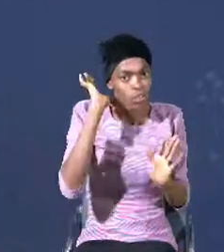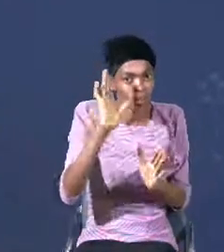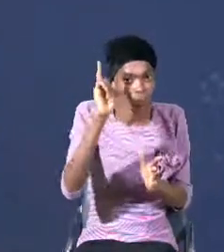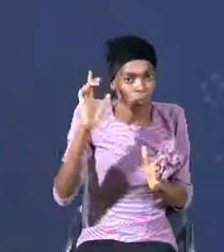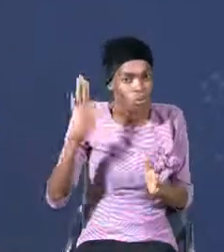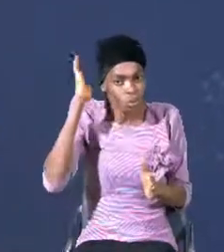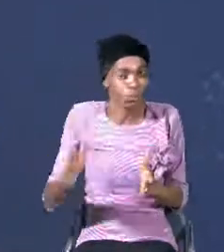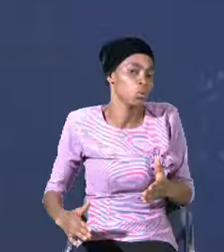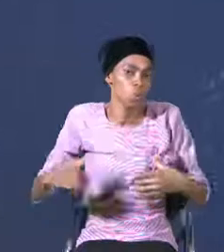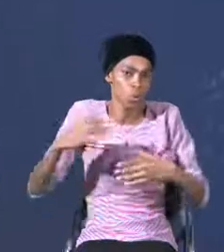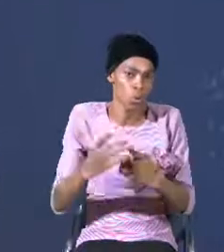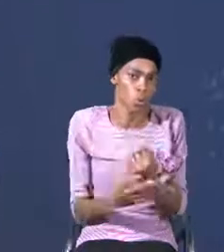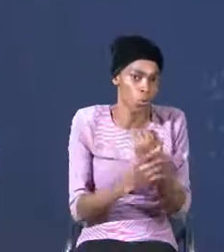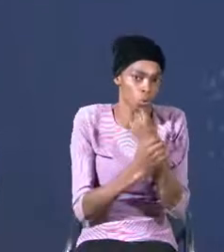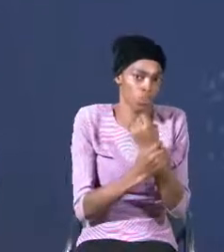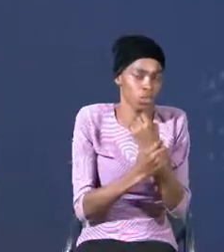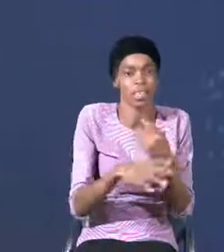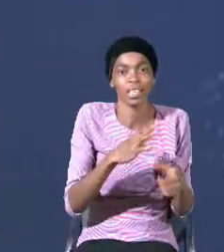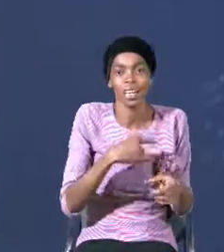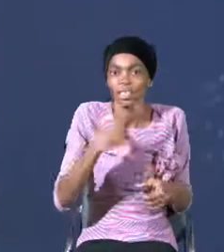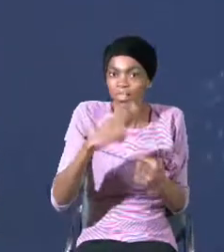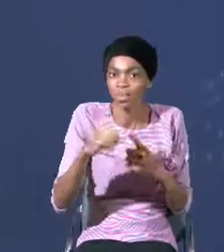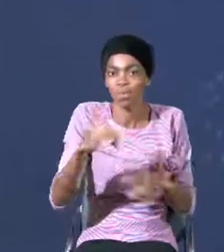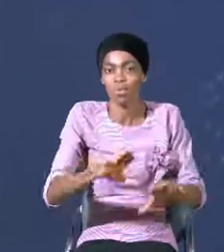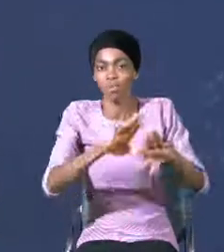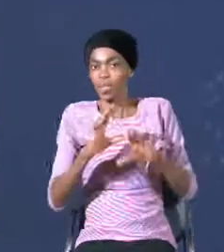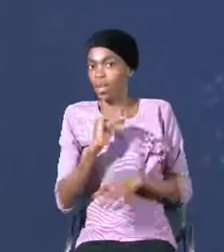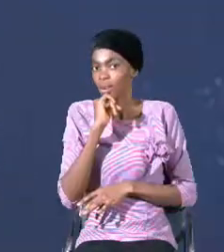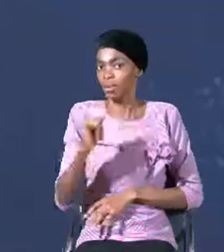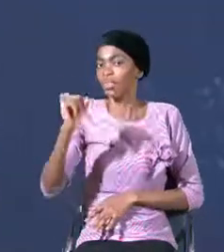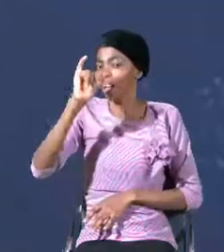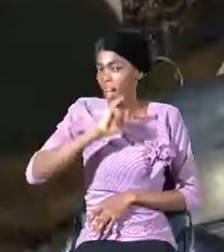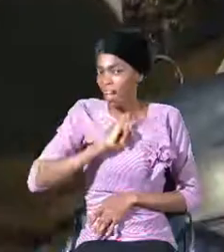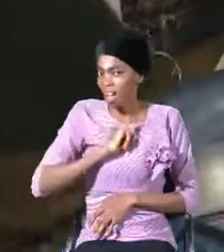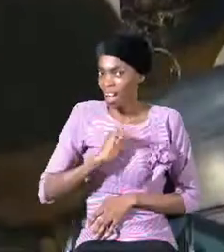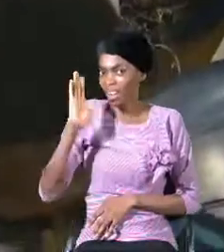crains rien, je viens à ton secours.